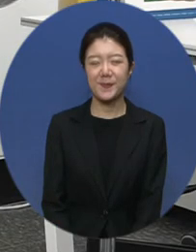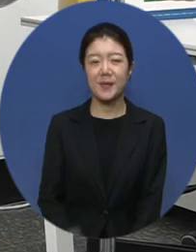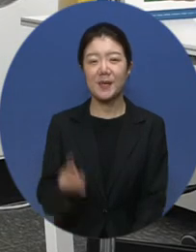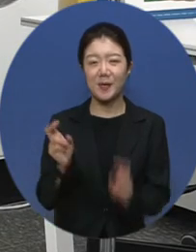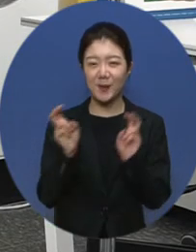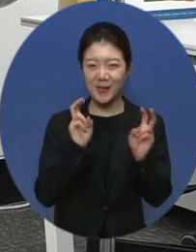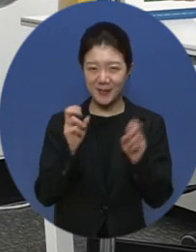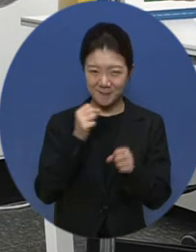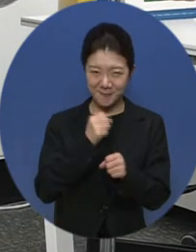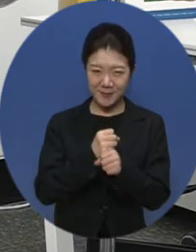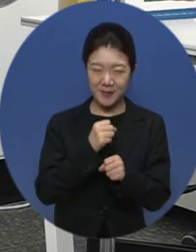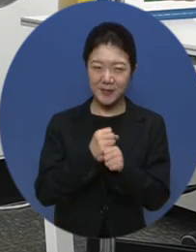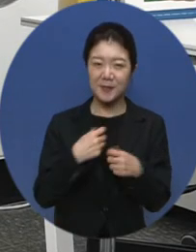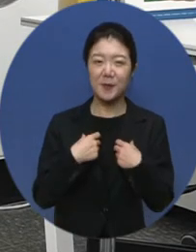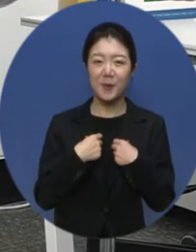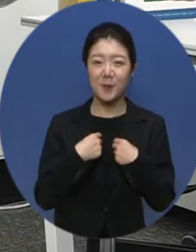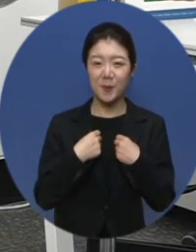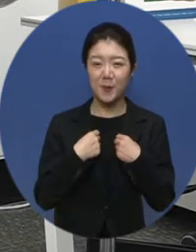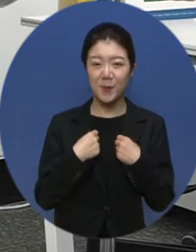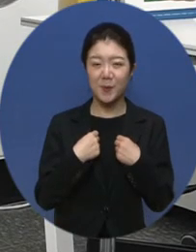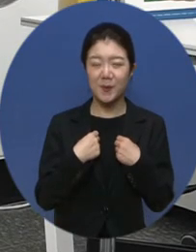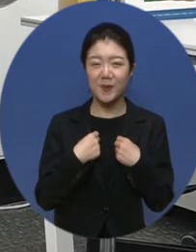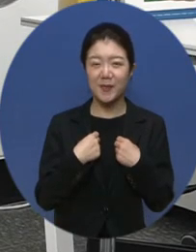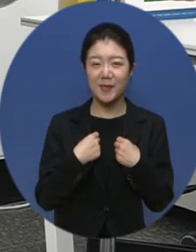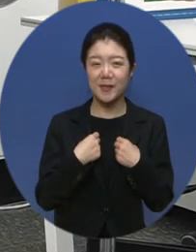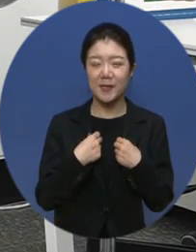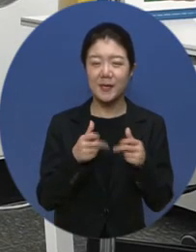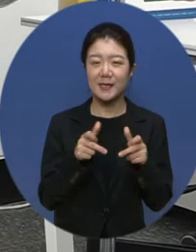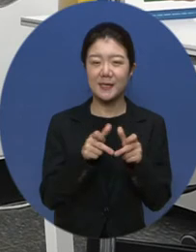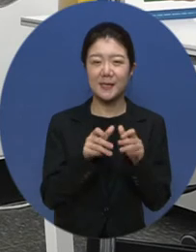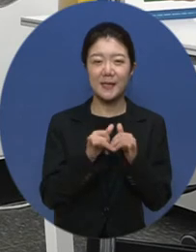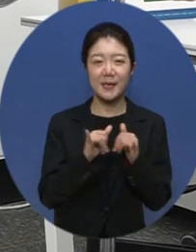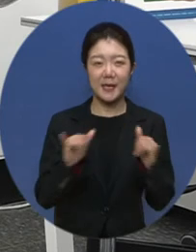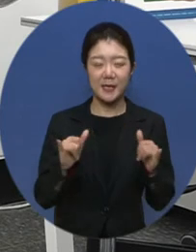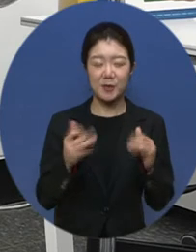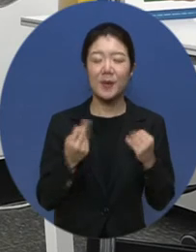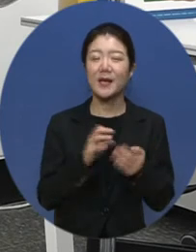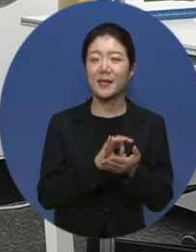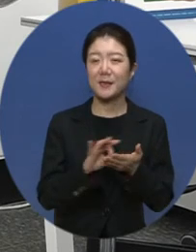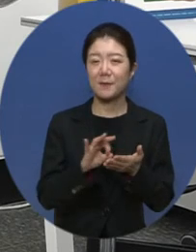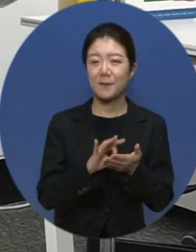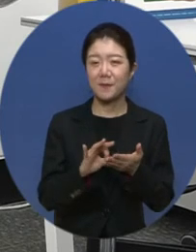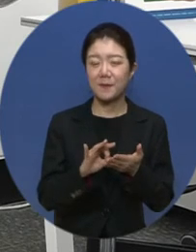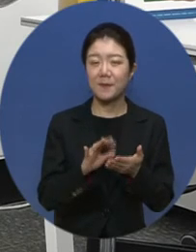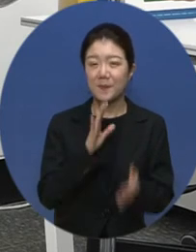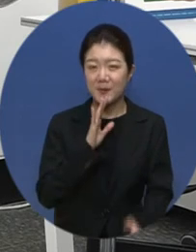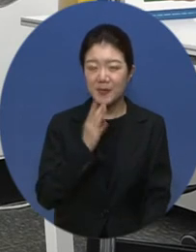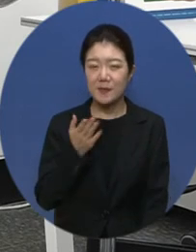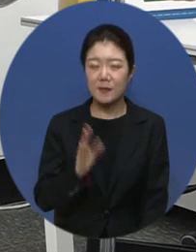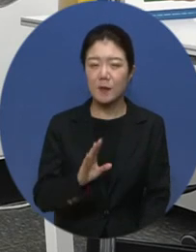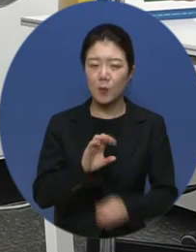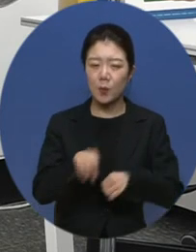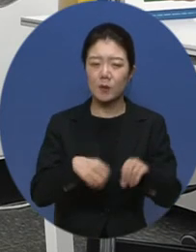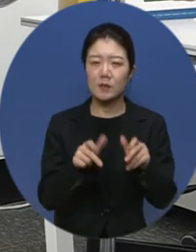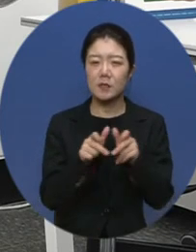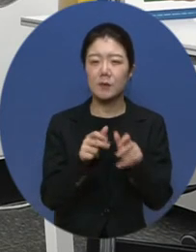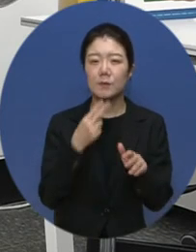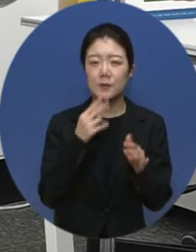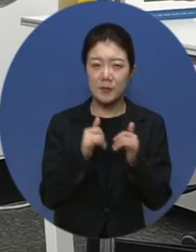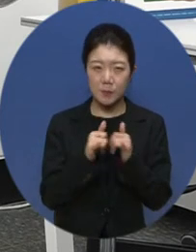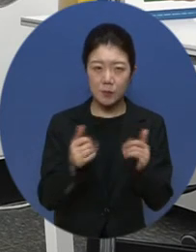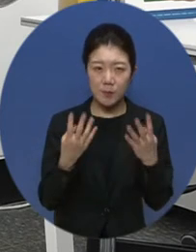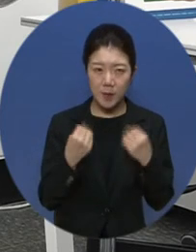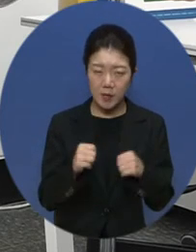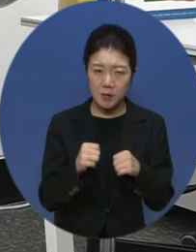베터베이직에서 만든 의류가 이제 장애인분들도 많이 이용하시지만 오히려 비장애인분들도